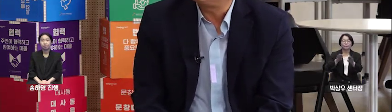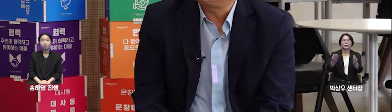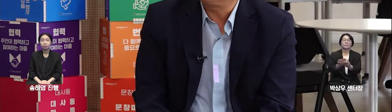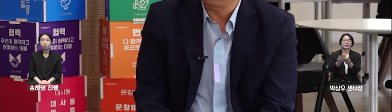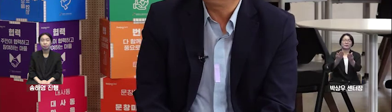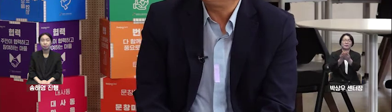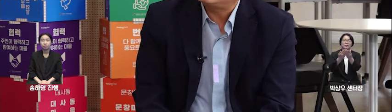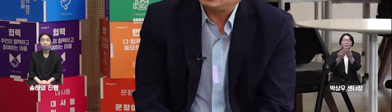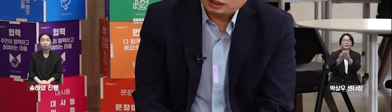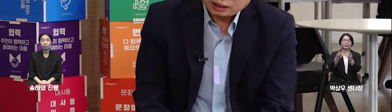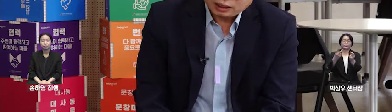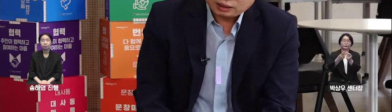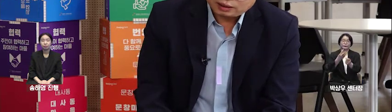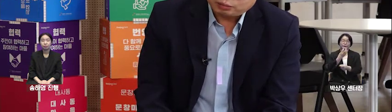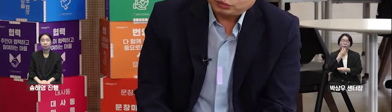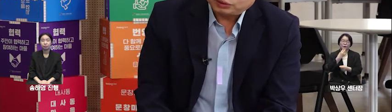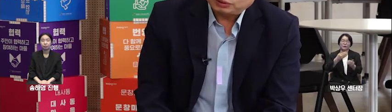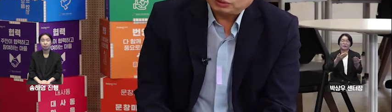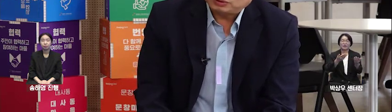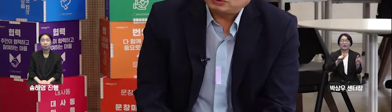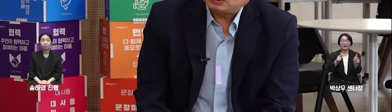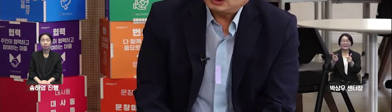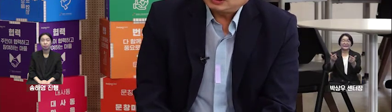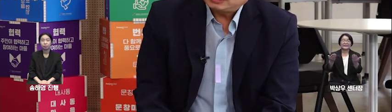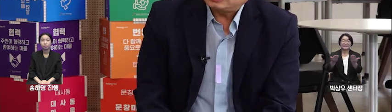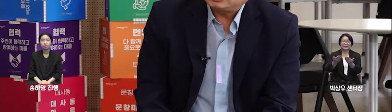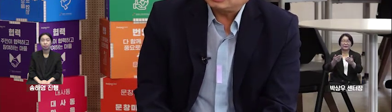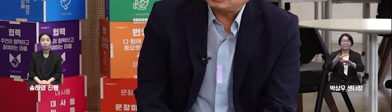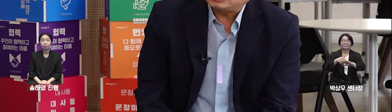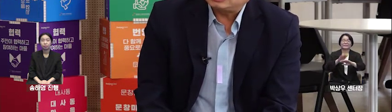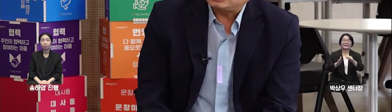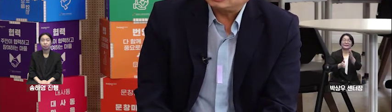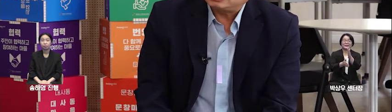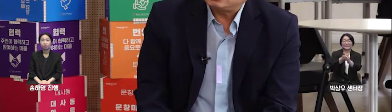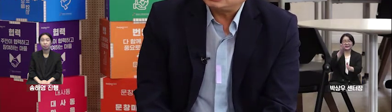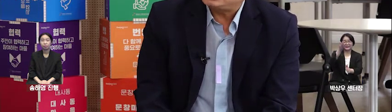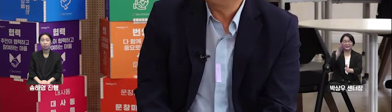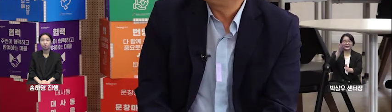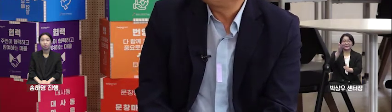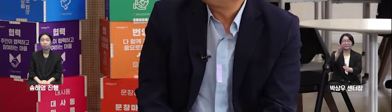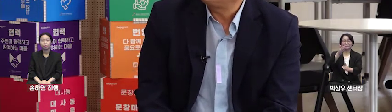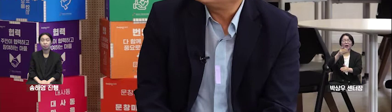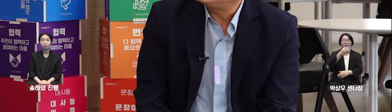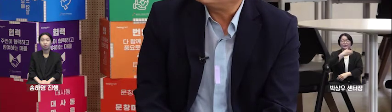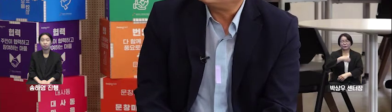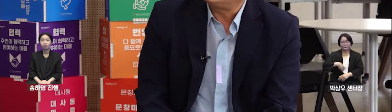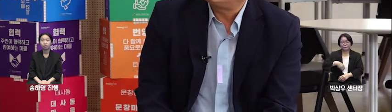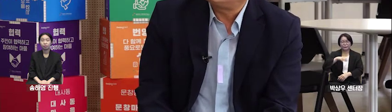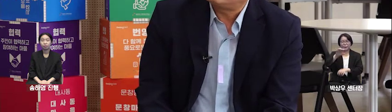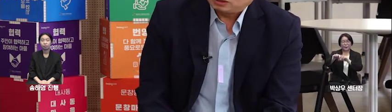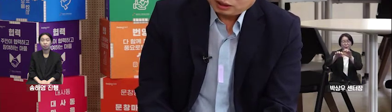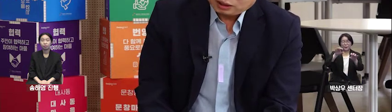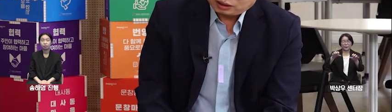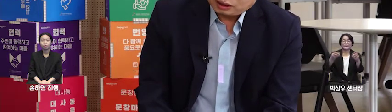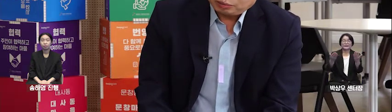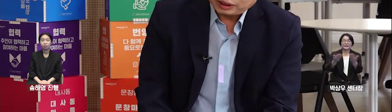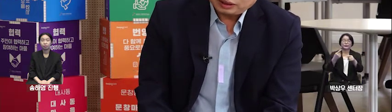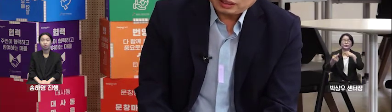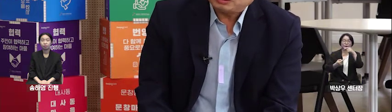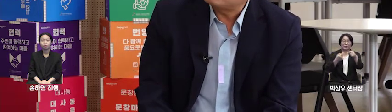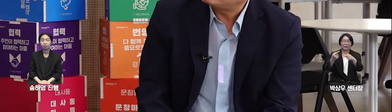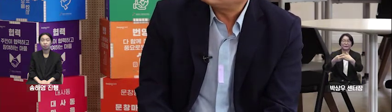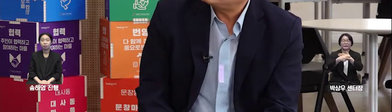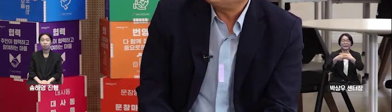신행정수도 이전과 관계된 예. 업무 또 대전시의 어떤 시군구 운영에 대한 거, 네. 그